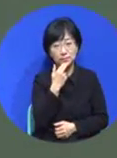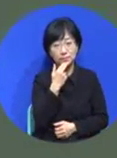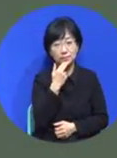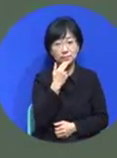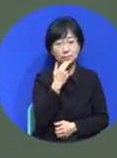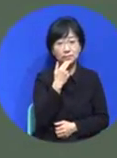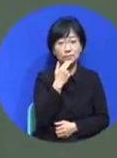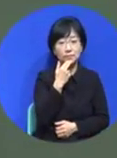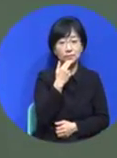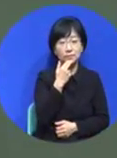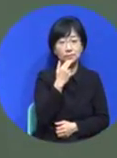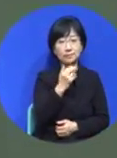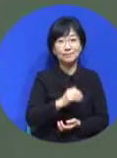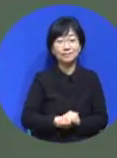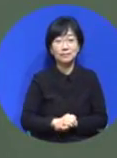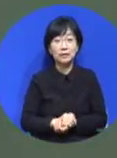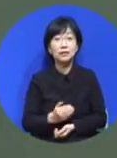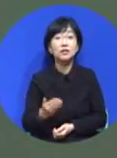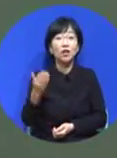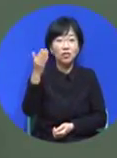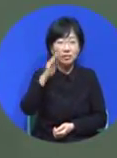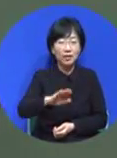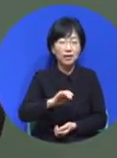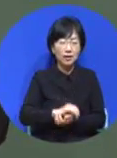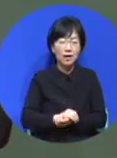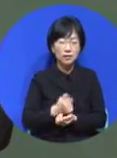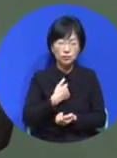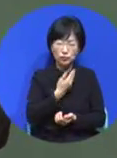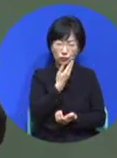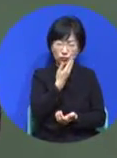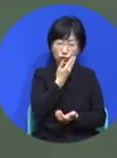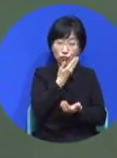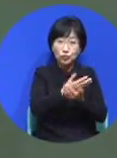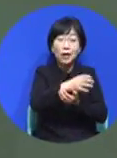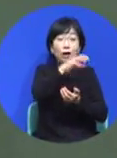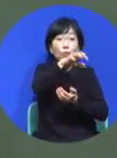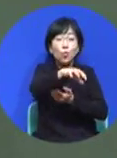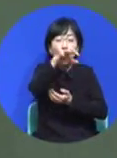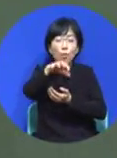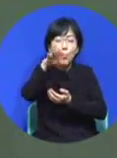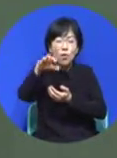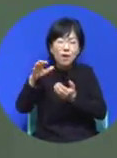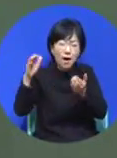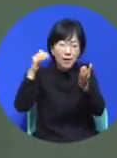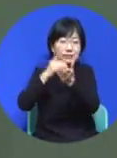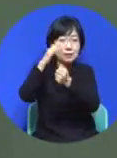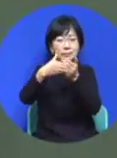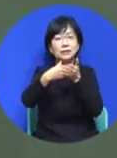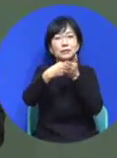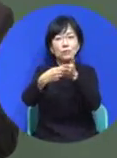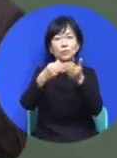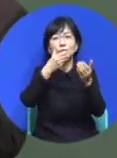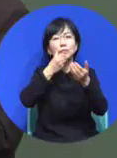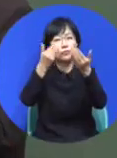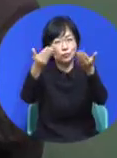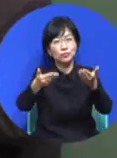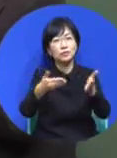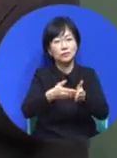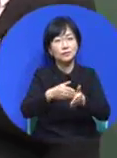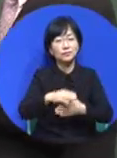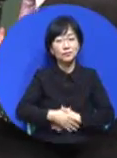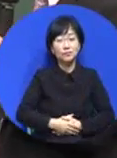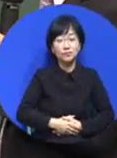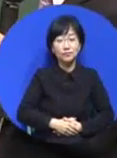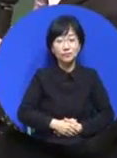벼락 부자들이 못 가는 자리까지 저를 데려다놨어요. But instead, 그렇죠? God took me to places where millionaires cannot go. 이게